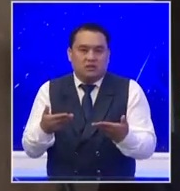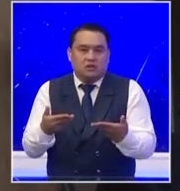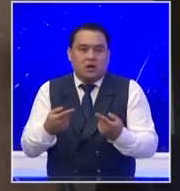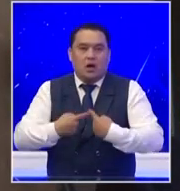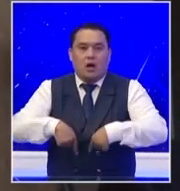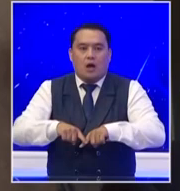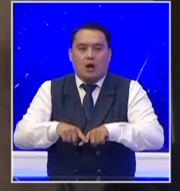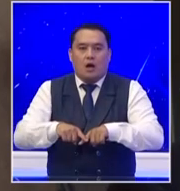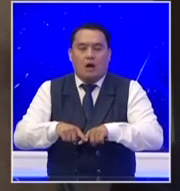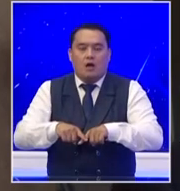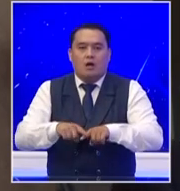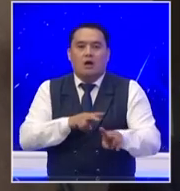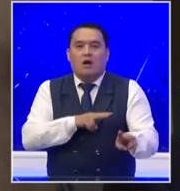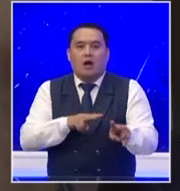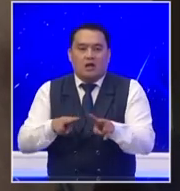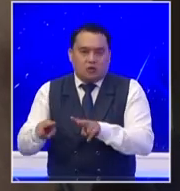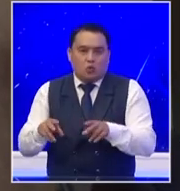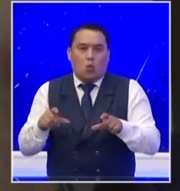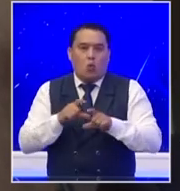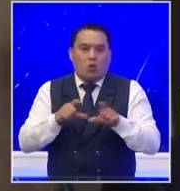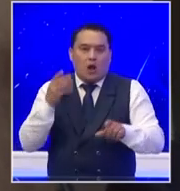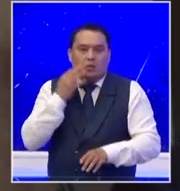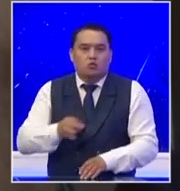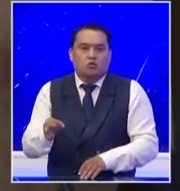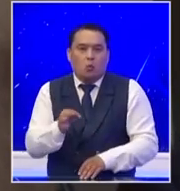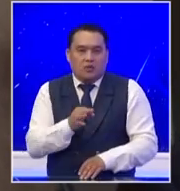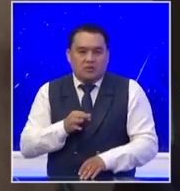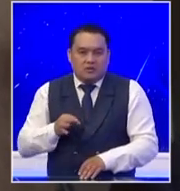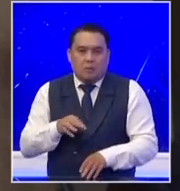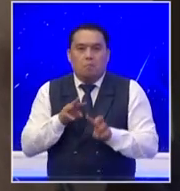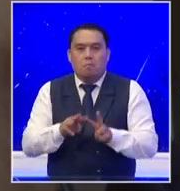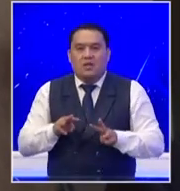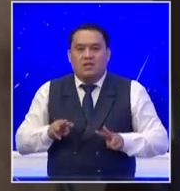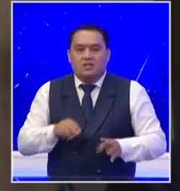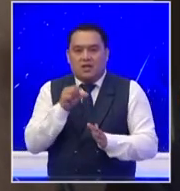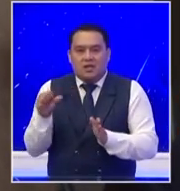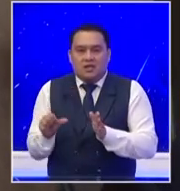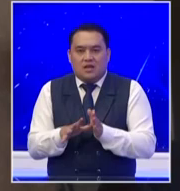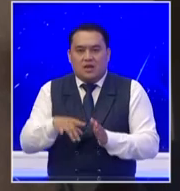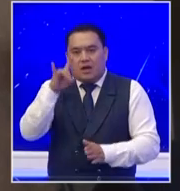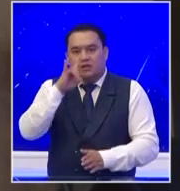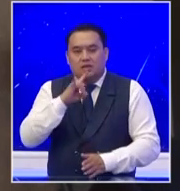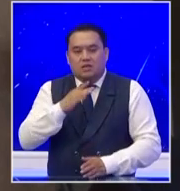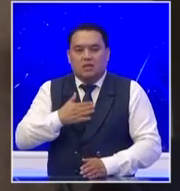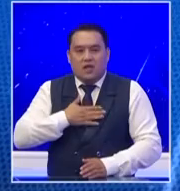Комитет атомного энергетического надзора и контроля по Алматинской области, Министерство энергетики Республики Казахстан, это